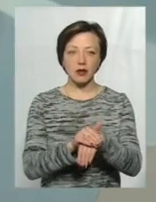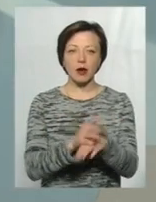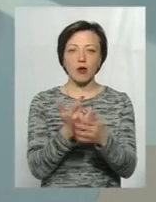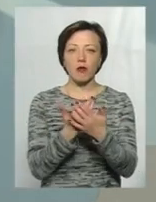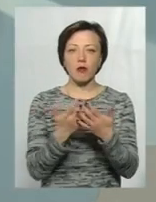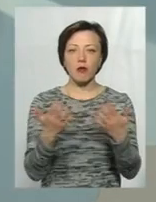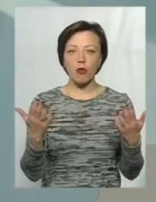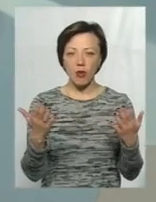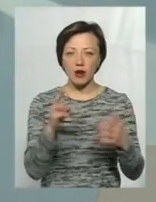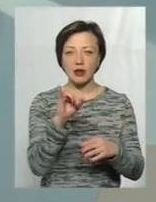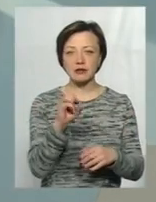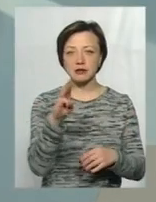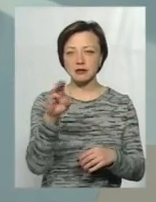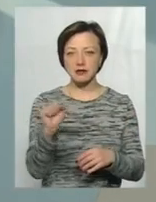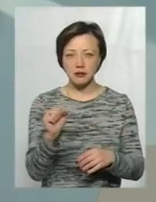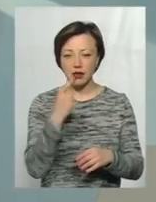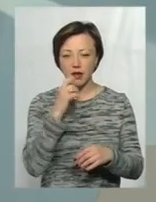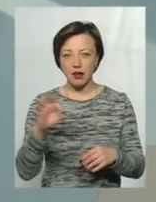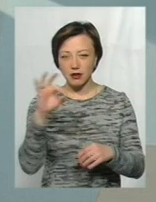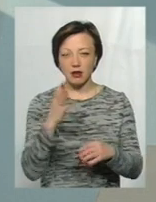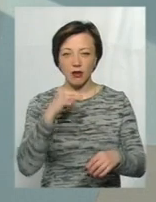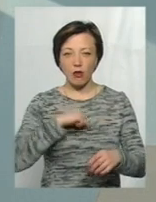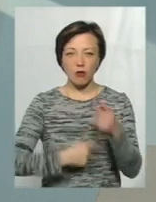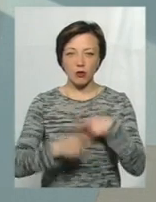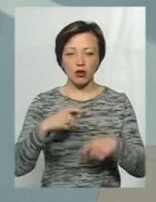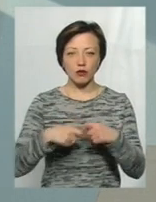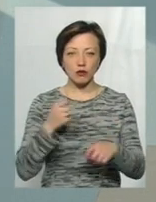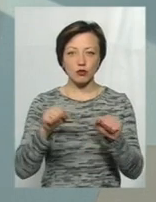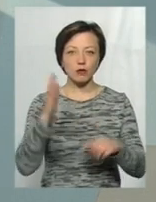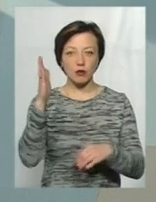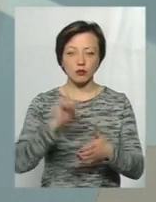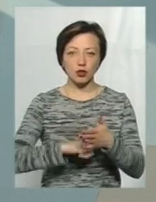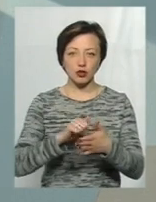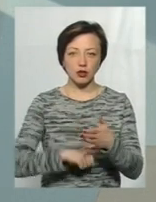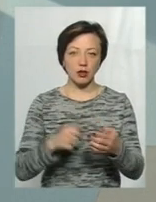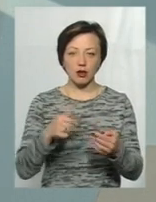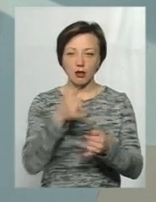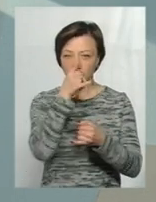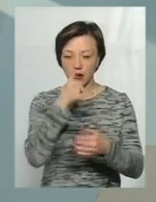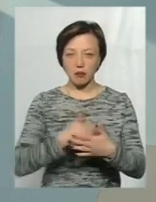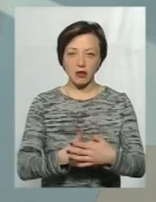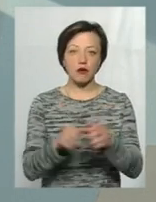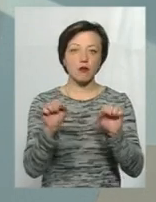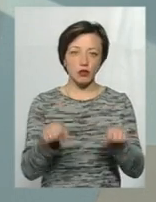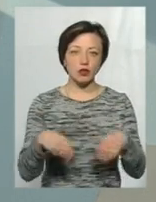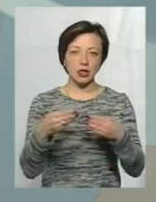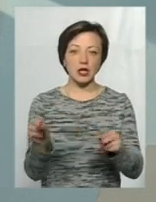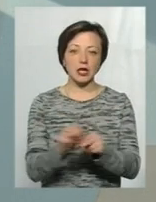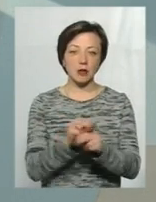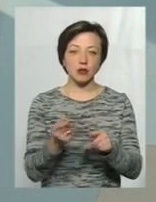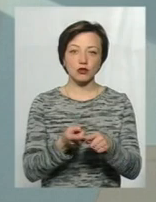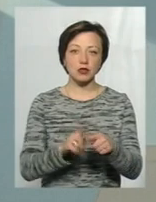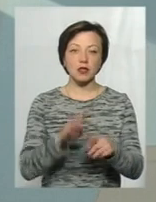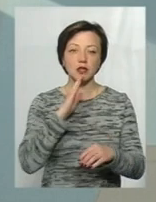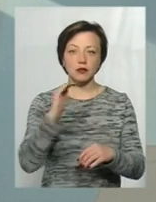полікістозних яйників, коли існують гормональні розлади, які можуть стати в майбутньому причиною непліддя. І можна дати терапію, щоб ця